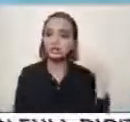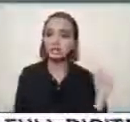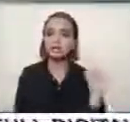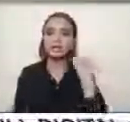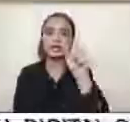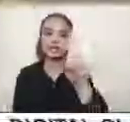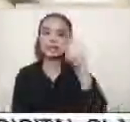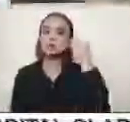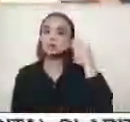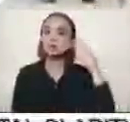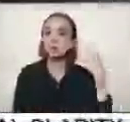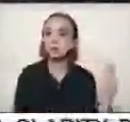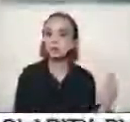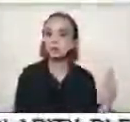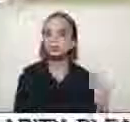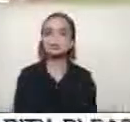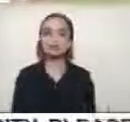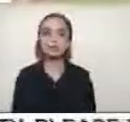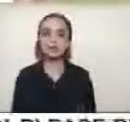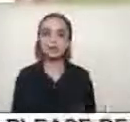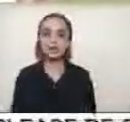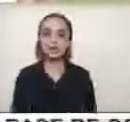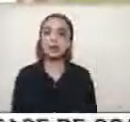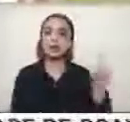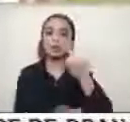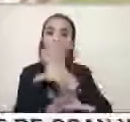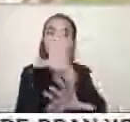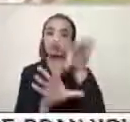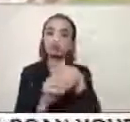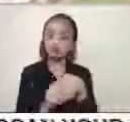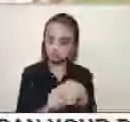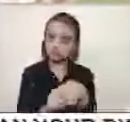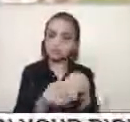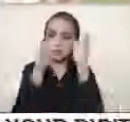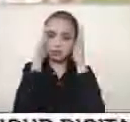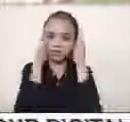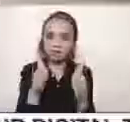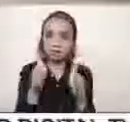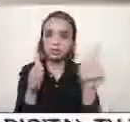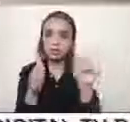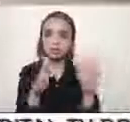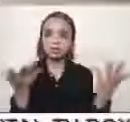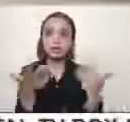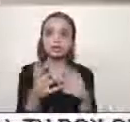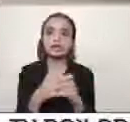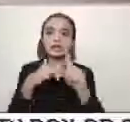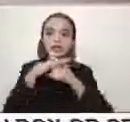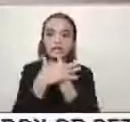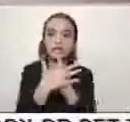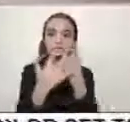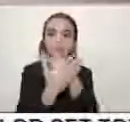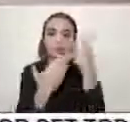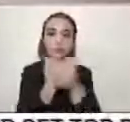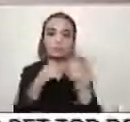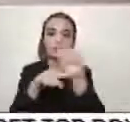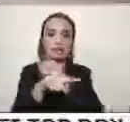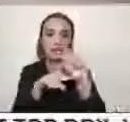ang sports program sa bansa. Magpapatuloy kami sa mandato ng PSC